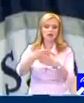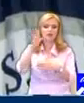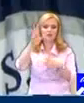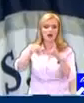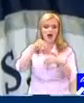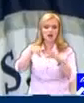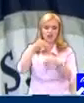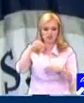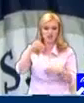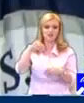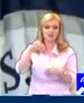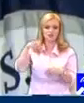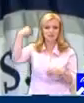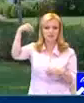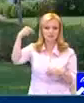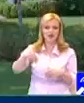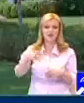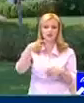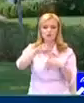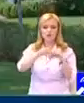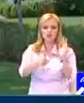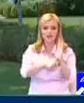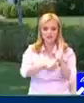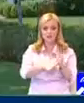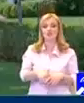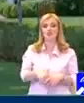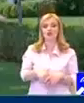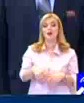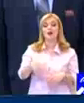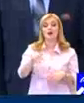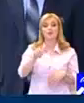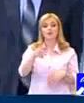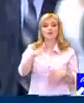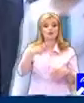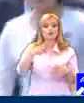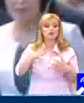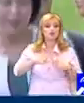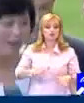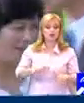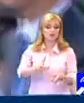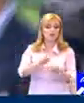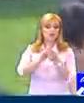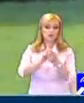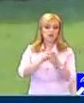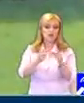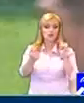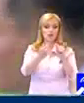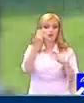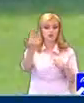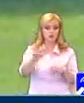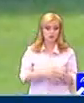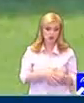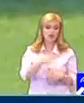vânători de vrăjitoare. Trump spune toate acestea după ce presa americană a publicat o scrisoare avocată lui, care susțin că